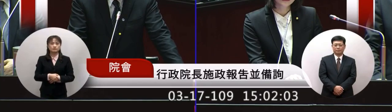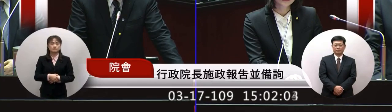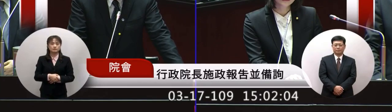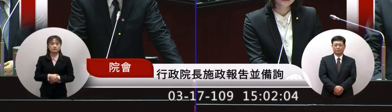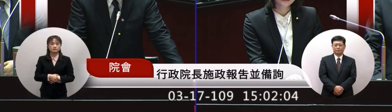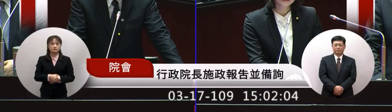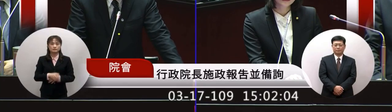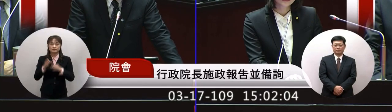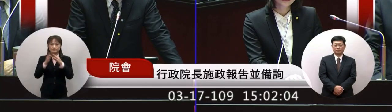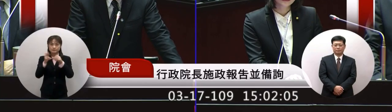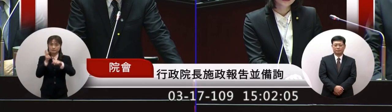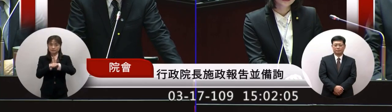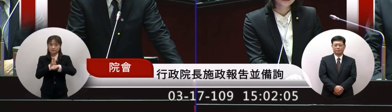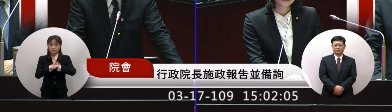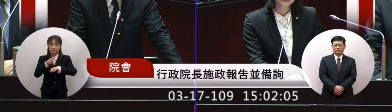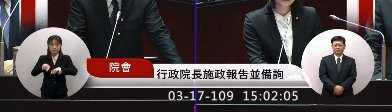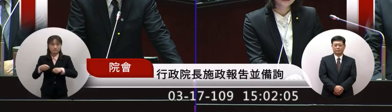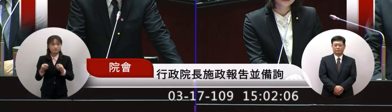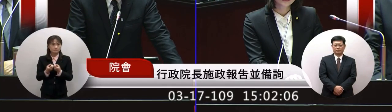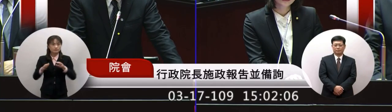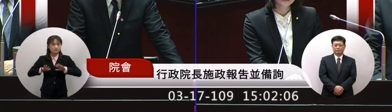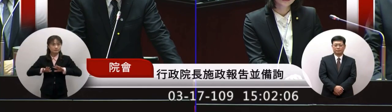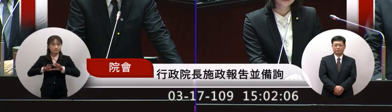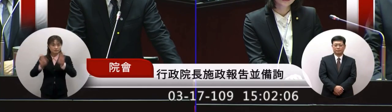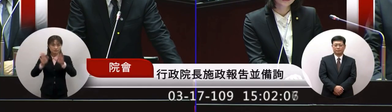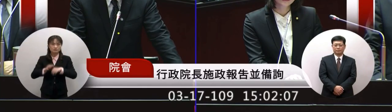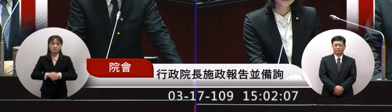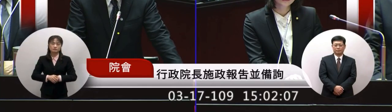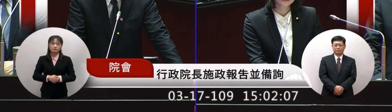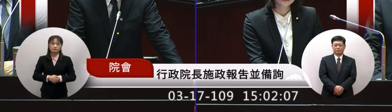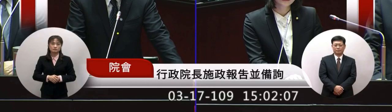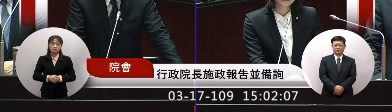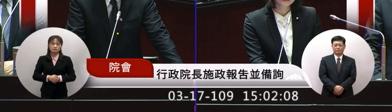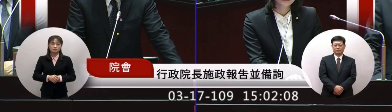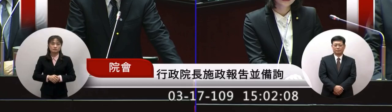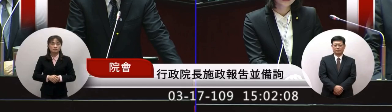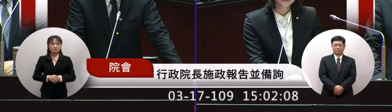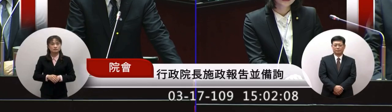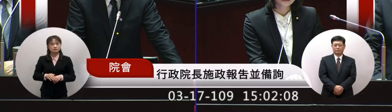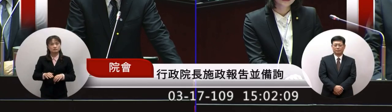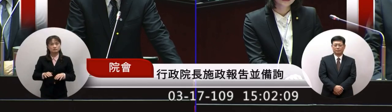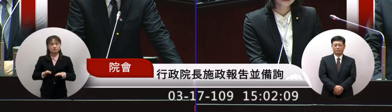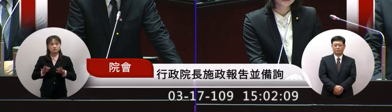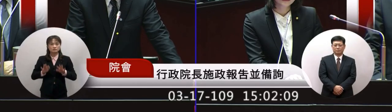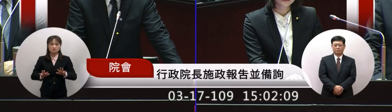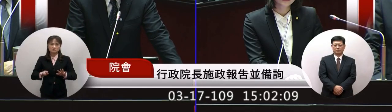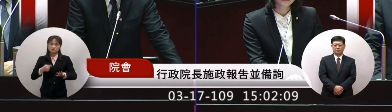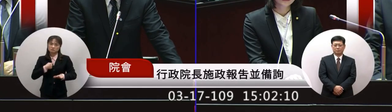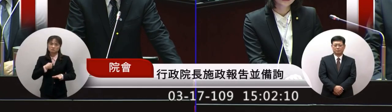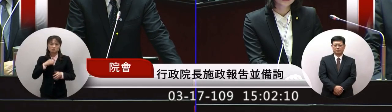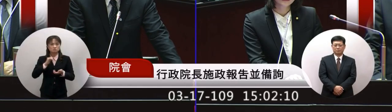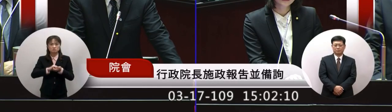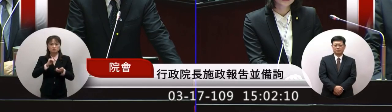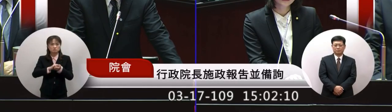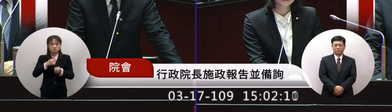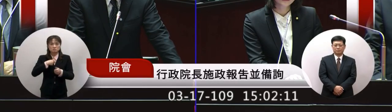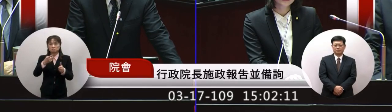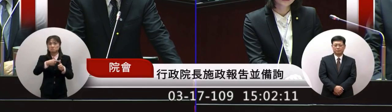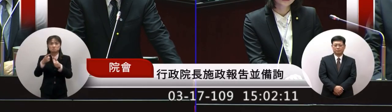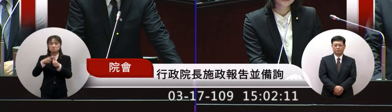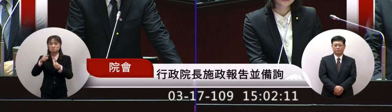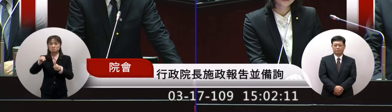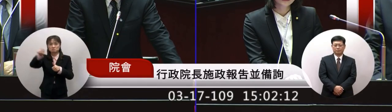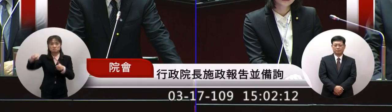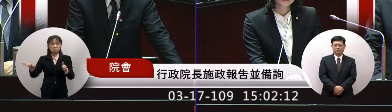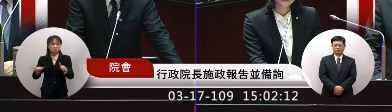的这个发展上面呢，我们不能够说我们如何的去领先各国，但我个人认为我